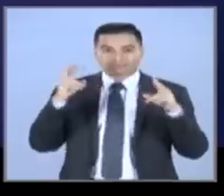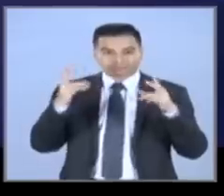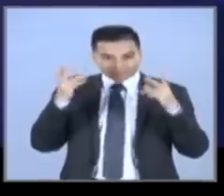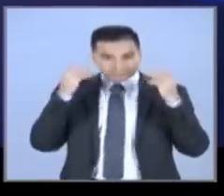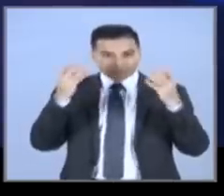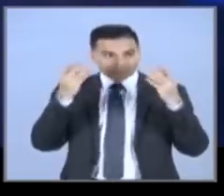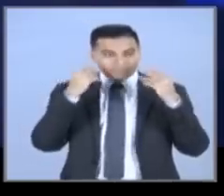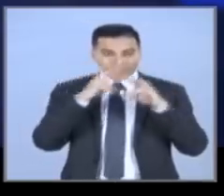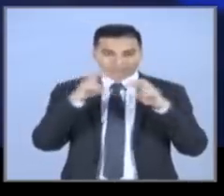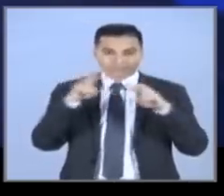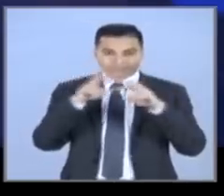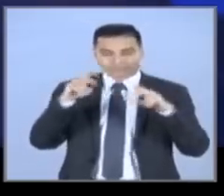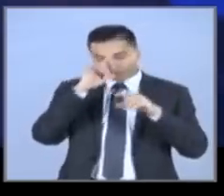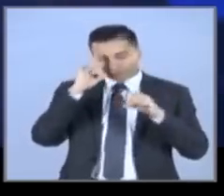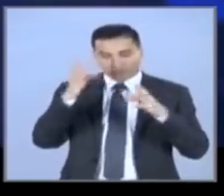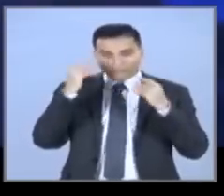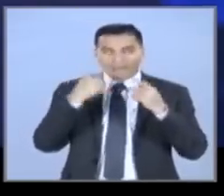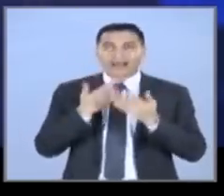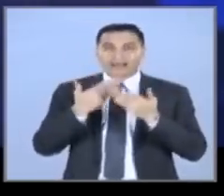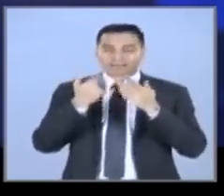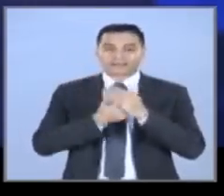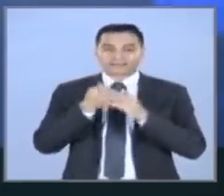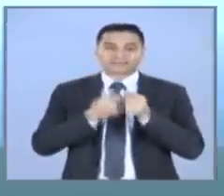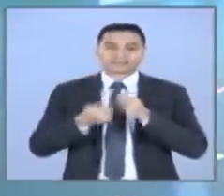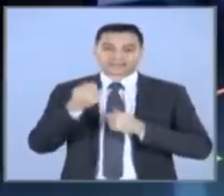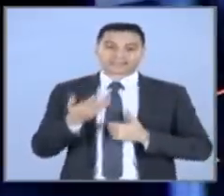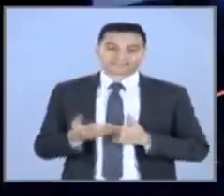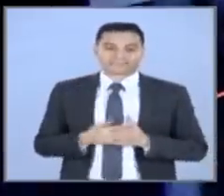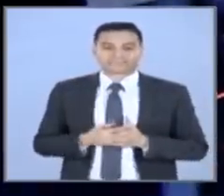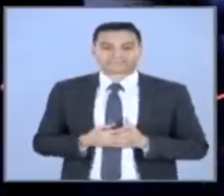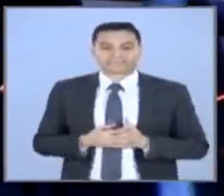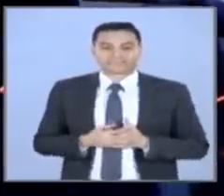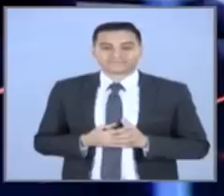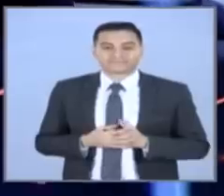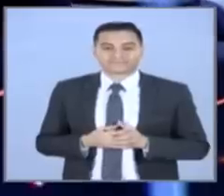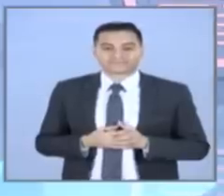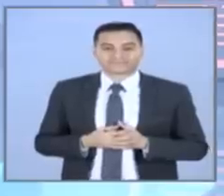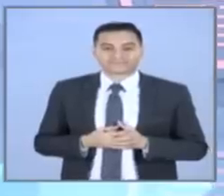ومختلفه واتمنى ان المعلومات دي تساعدنا ان احنا نحقق حاجه كبيره في السيزون ده.